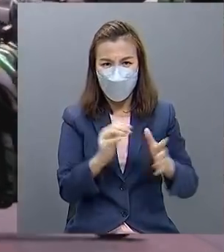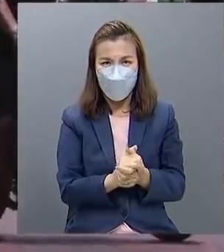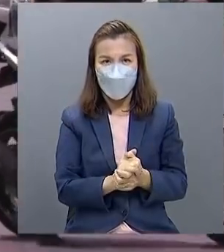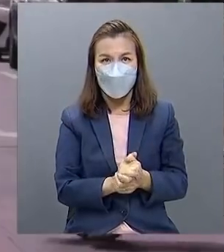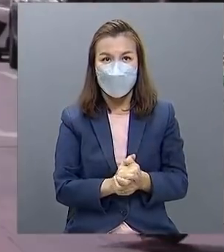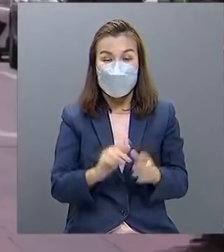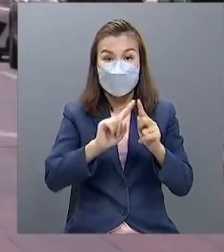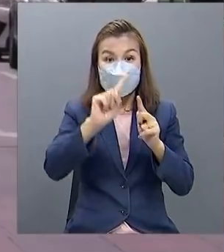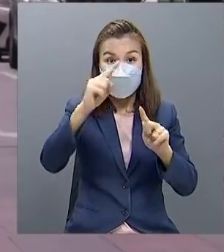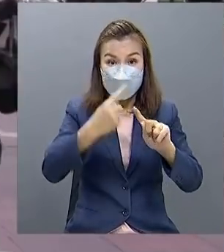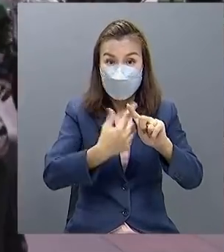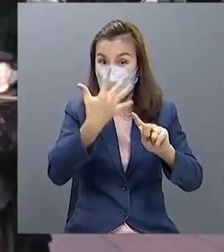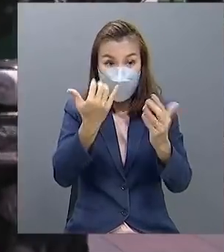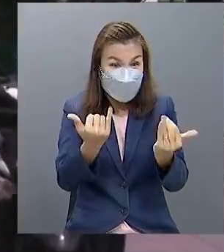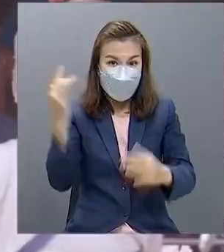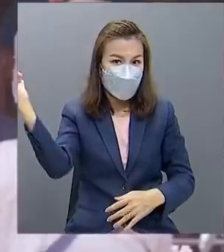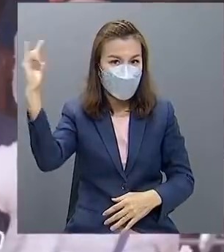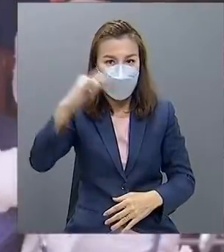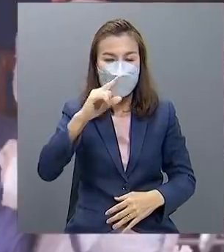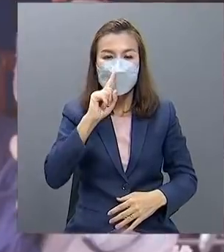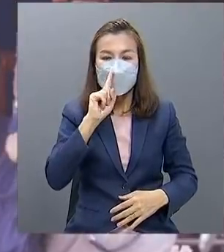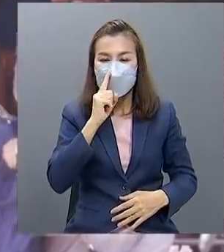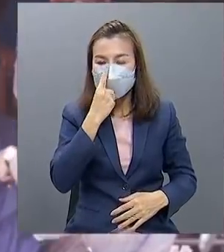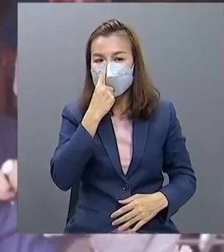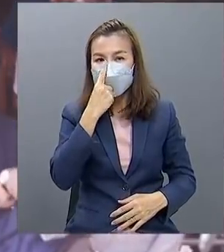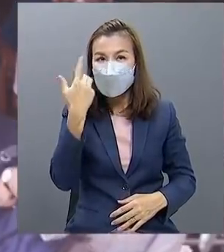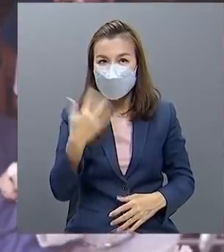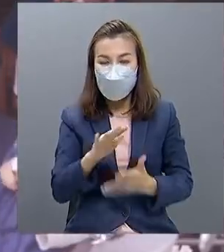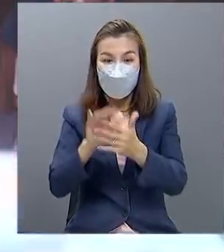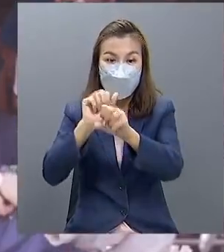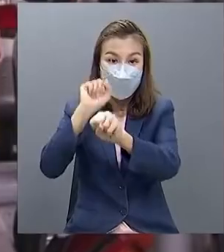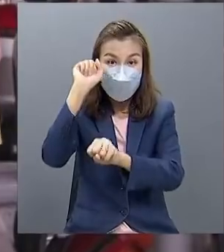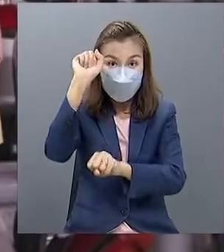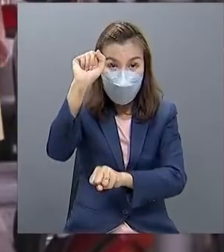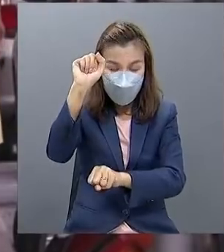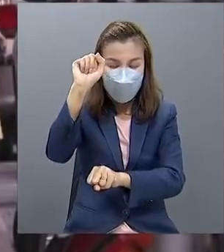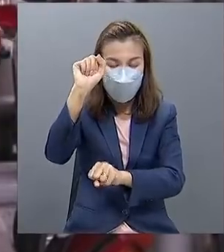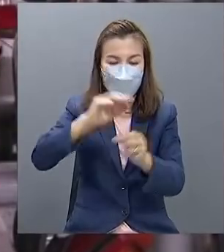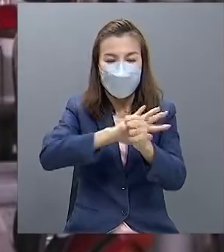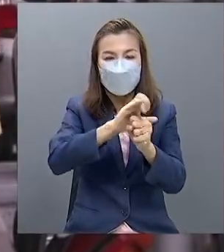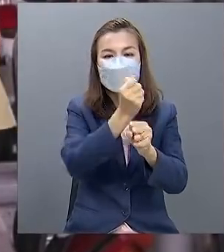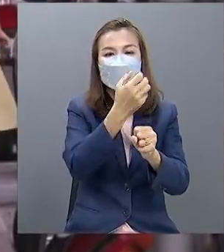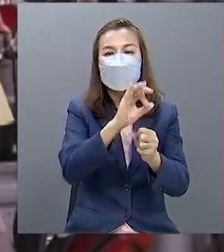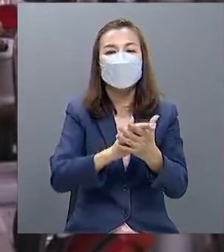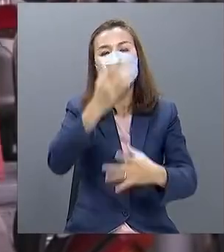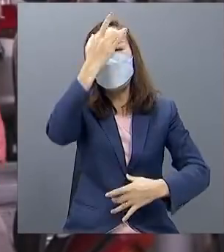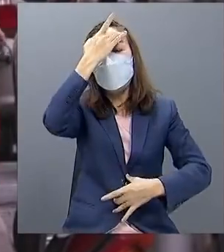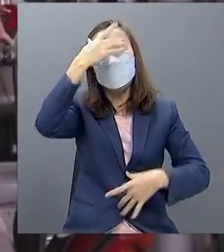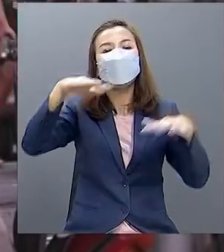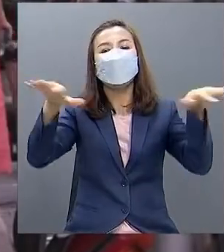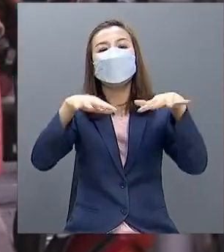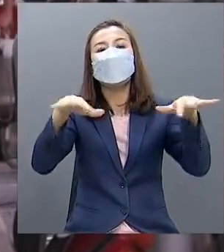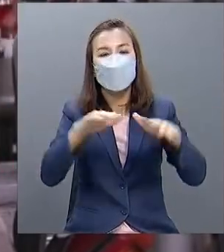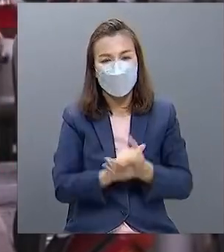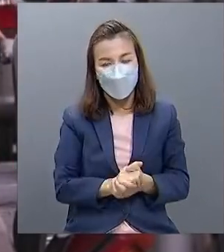มีการตรวจ ATK 1ครั้งพร้อมประกาศให้โควิด-19 เป็นโรคประจำถิ่นหากดำเนินการได้ตามข้อเรียกร้องก็เชื่อว่าเป้าหมายจำนวนนัก